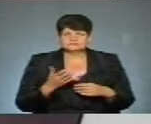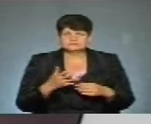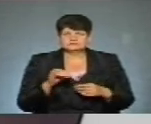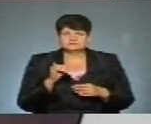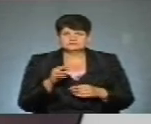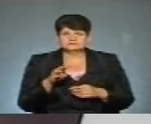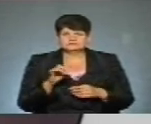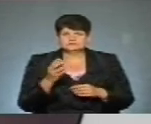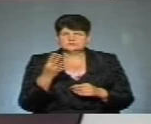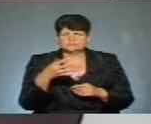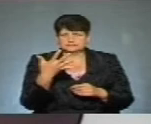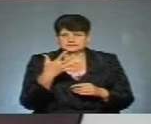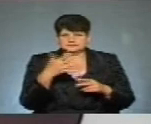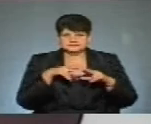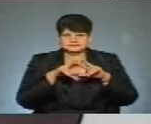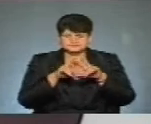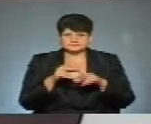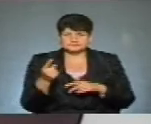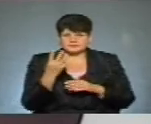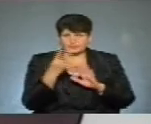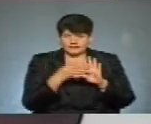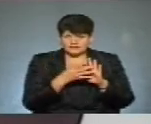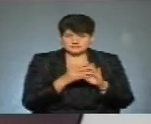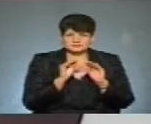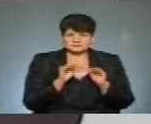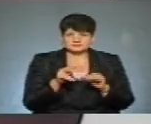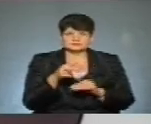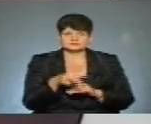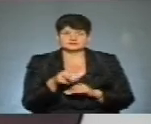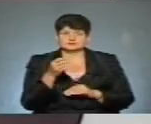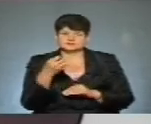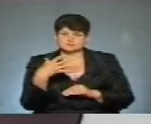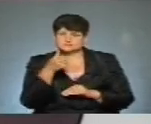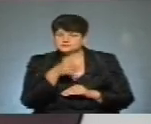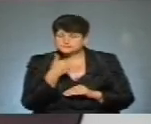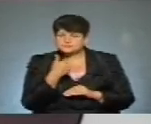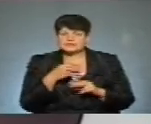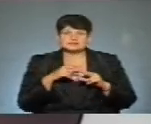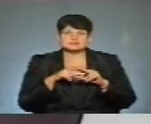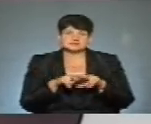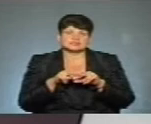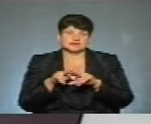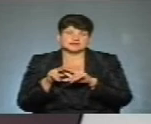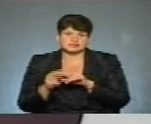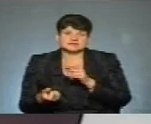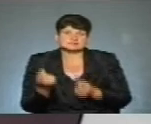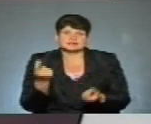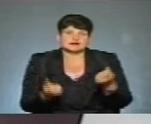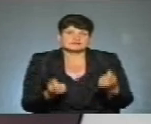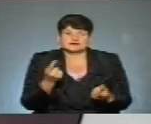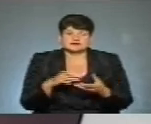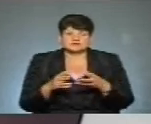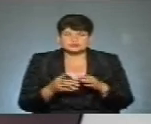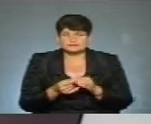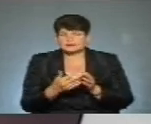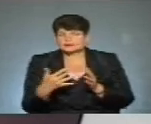Марчука 45 зірок, перші 9 розмістили у 2015 році. Зірки на площі Зірок з'являються за результатами